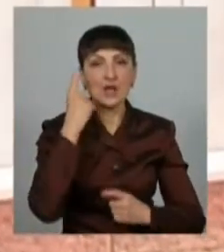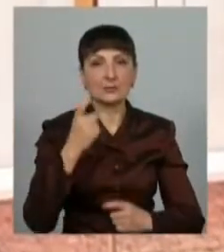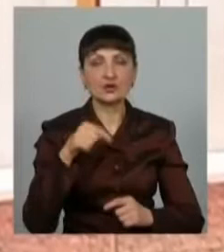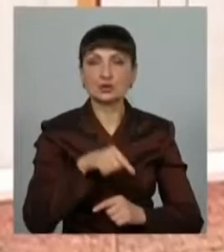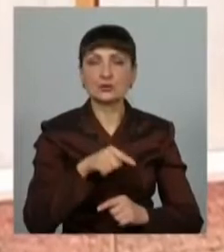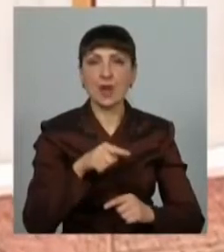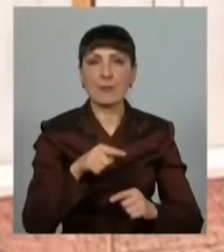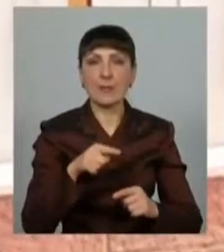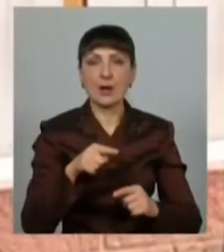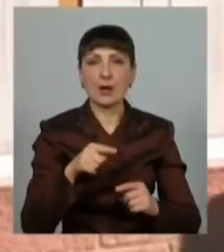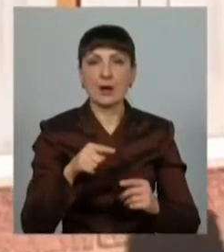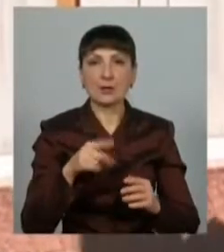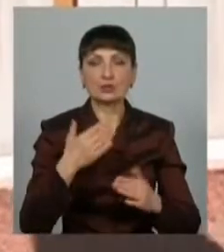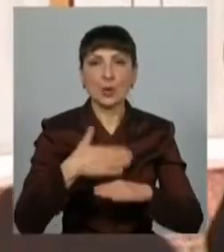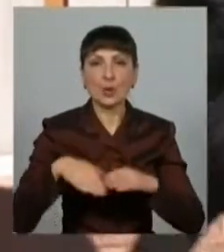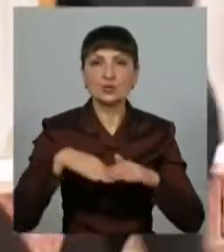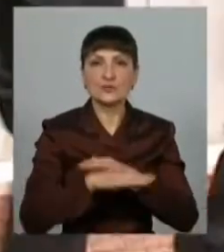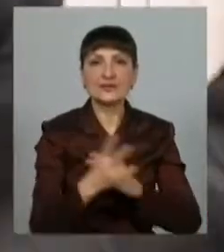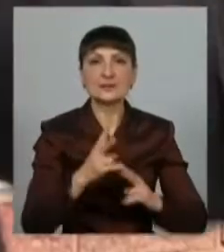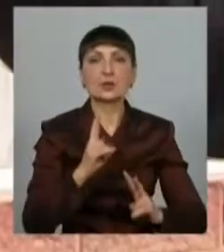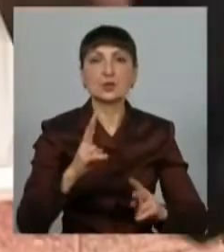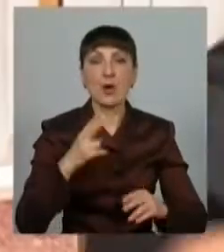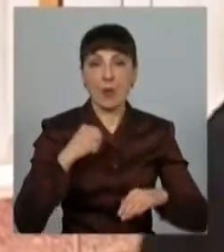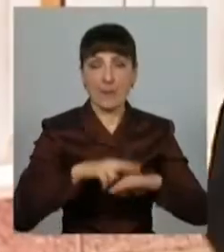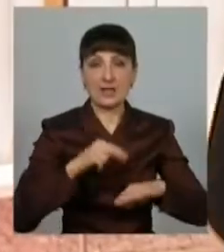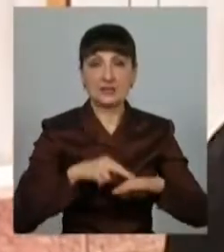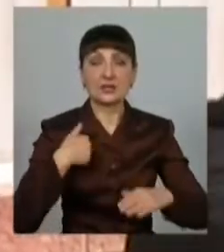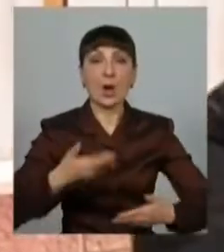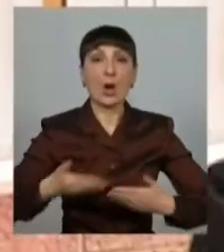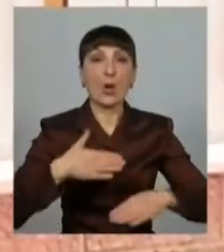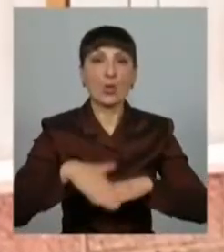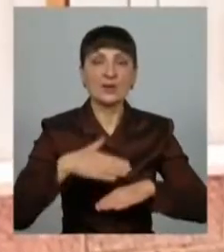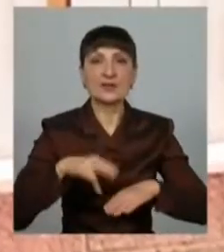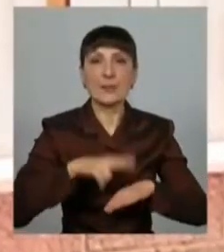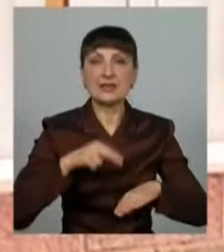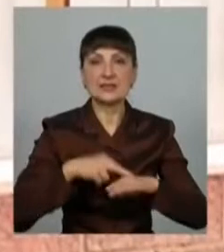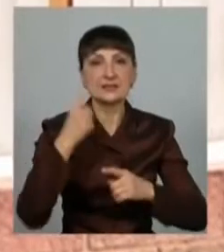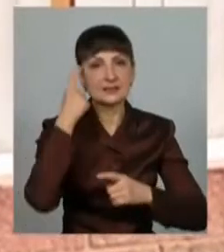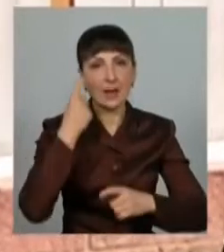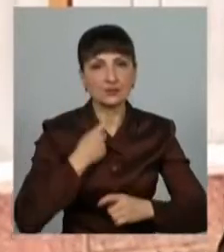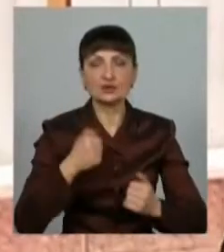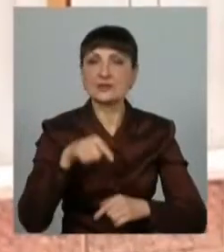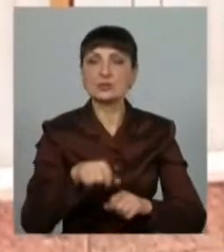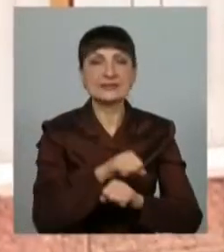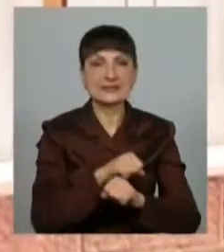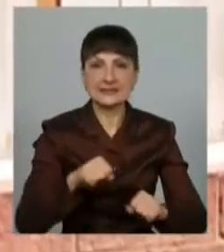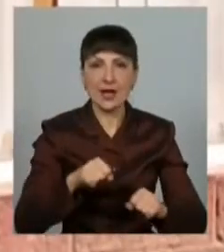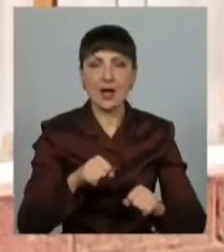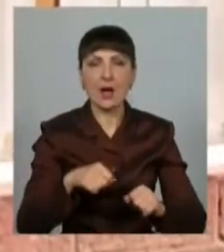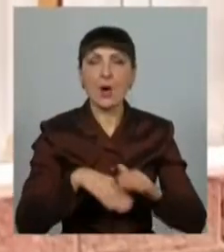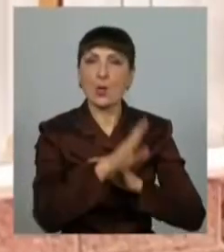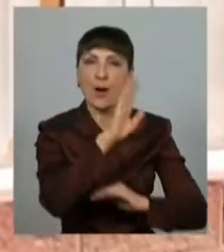том, что нужно выйти? Участковый, вот я шел по тротуару, здесь участковый остановил, говорит, сейчас нельзя, здесь вот